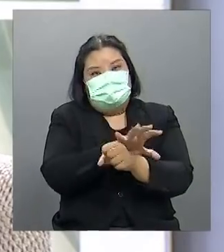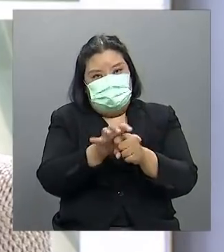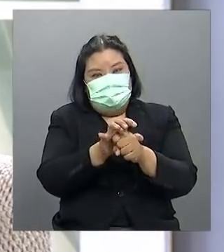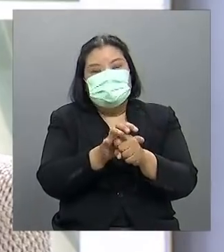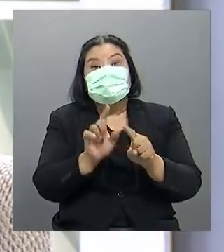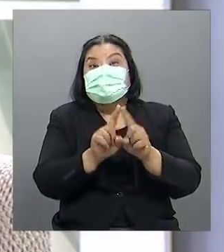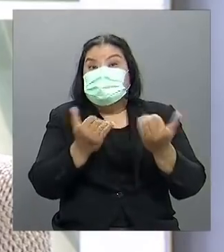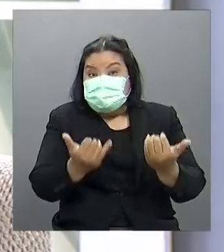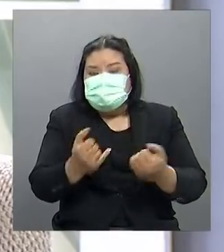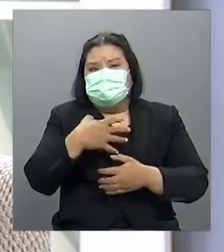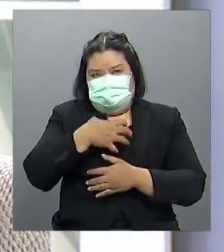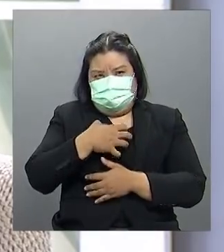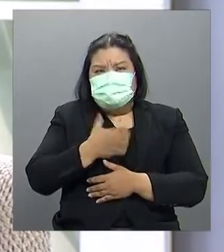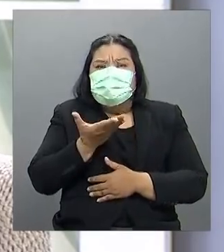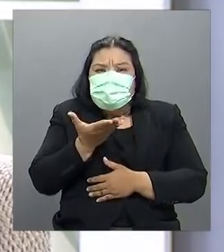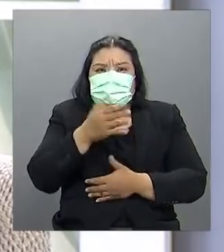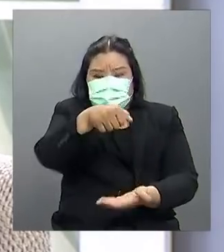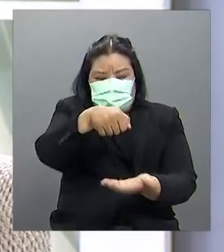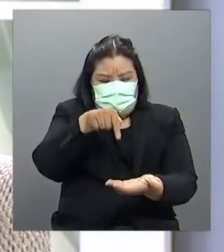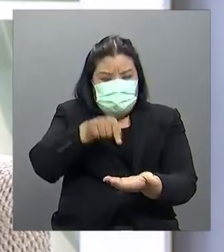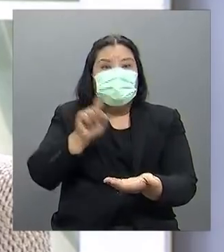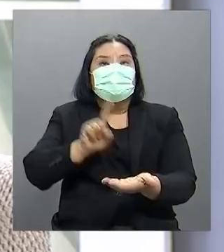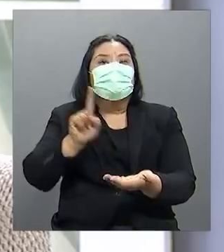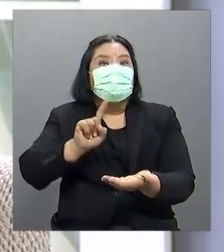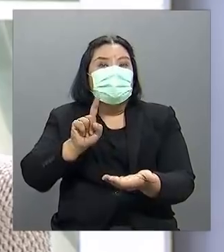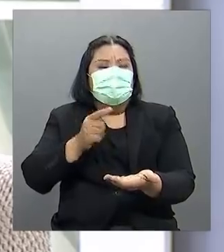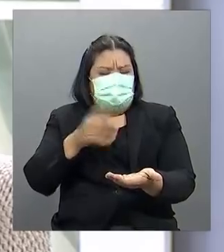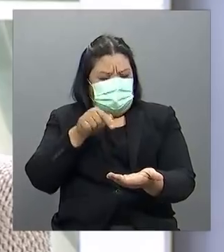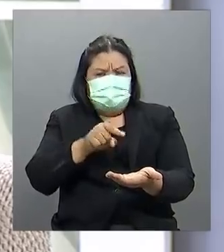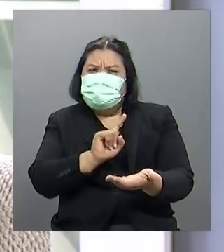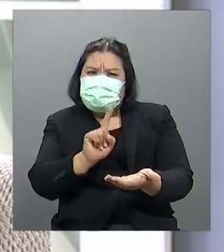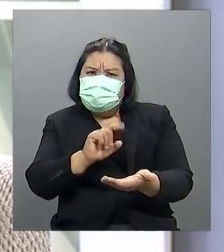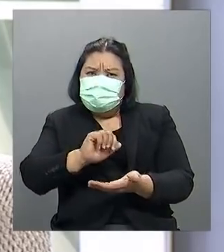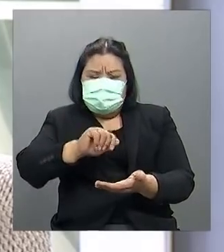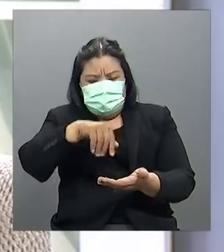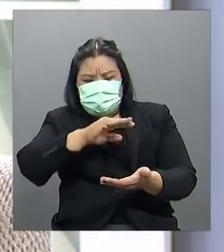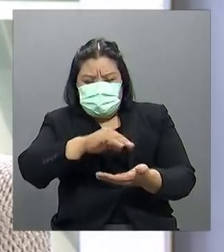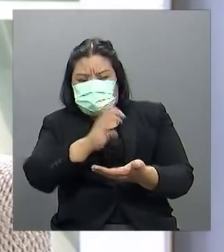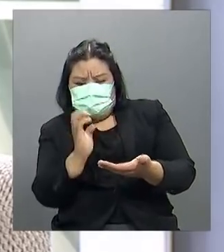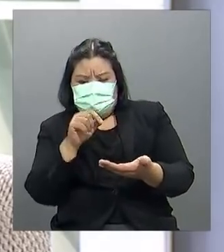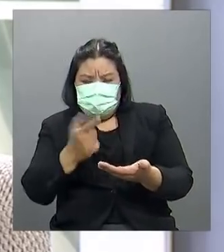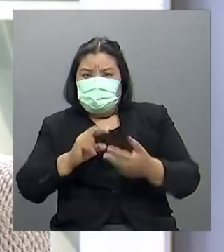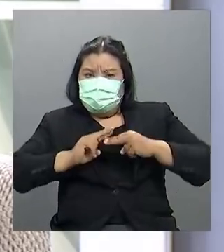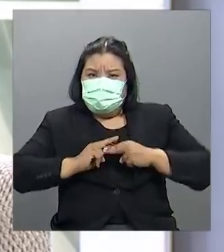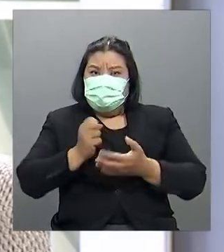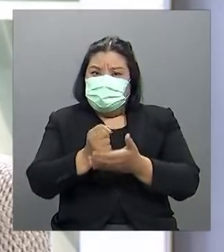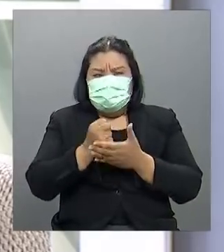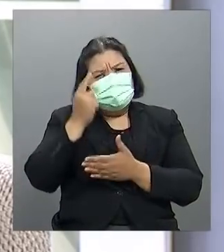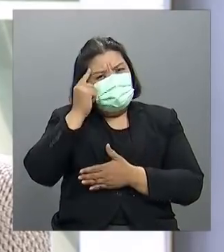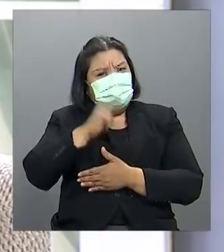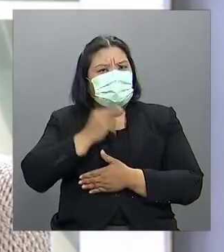รับกล่องนี้สามารถติดต่อที่ไหนได้บ้างแล้วในกล่องนี้มันมีอะไรบ้างถ้าเราจะทำเองแบบ DIY ที่บ้านในช่วงนี้ไปก่อน